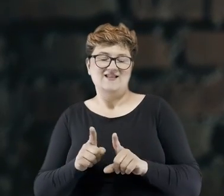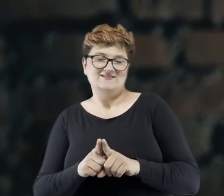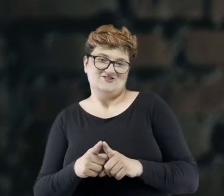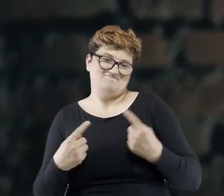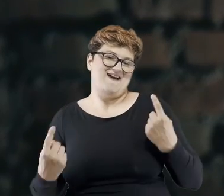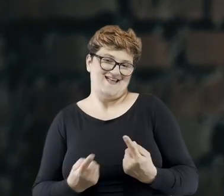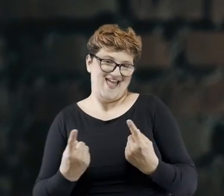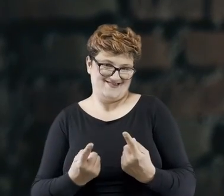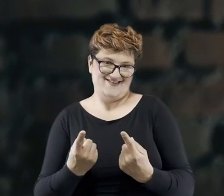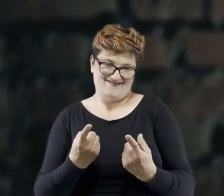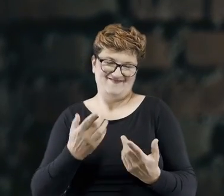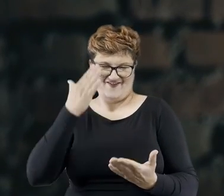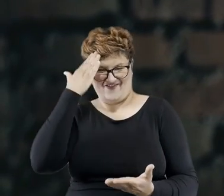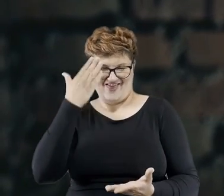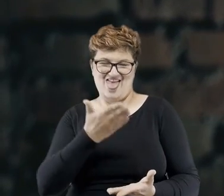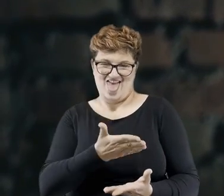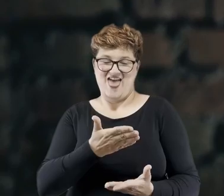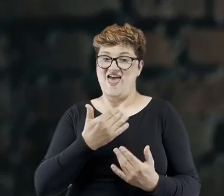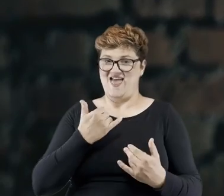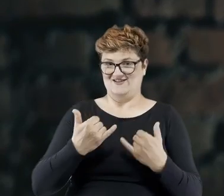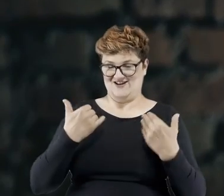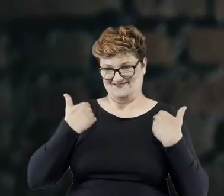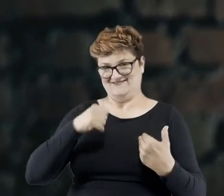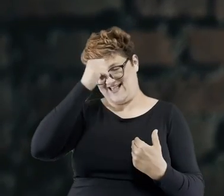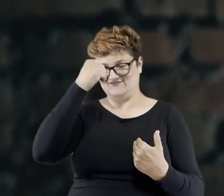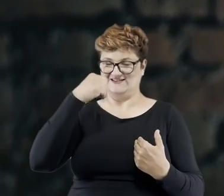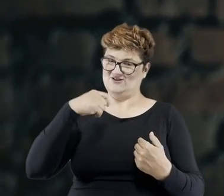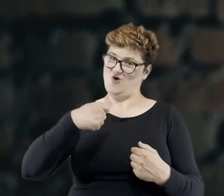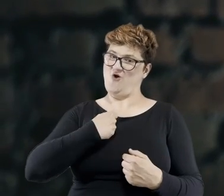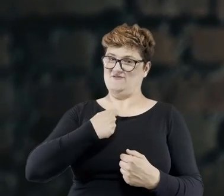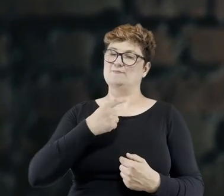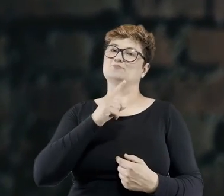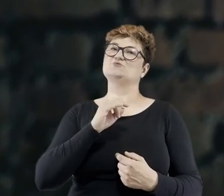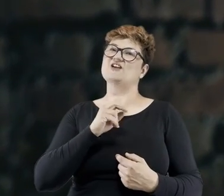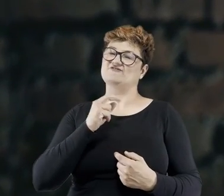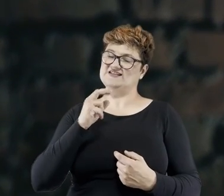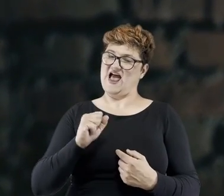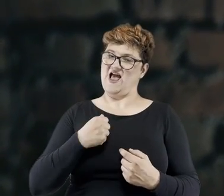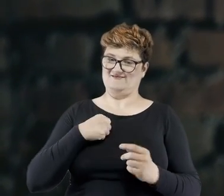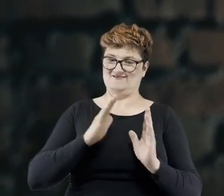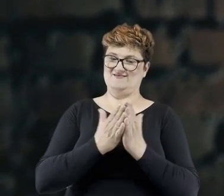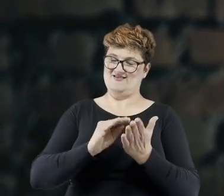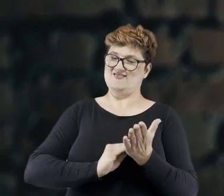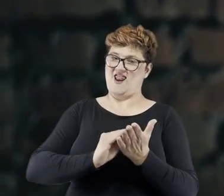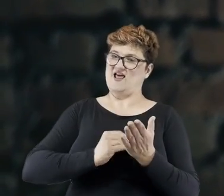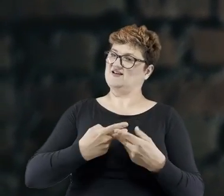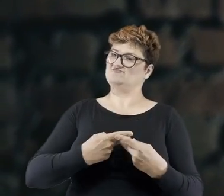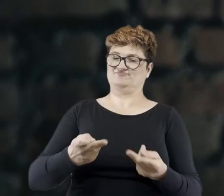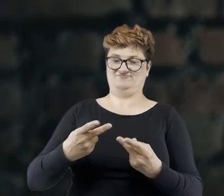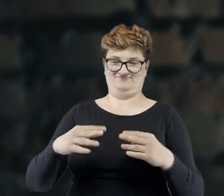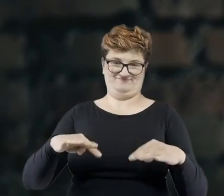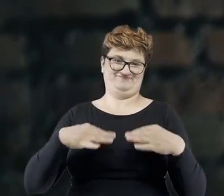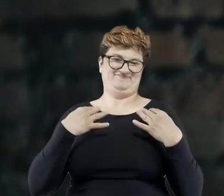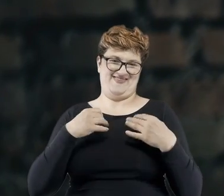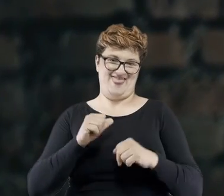stronę marketingową. I ona wiedziała, że jako Przybyszewska, jako literatka zwraca uwagę